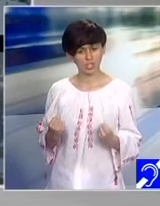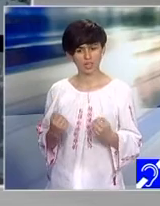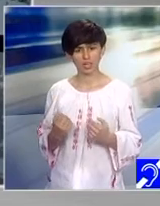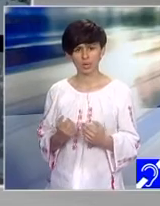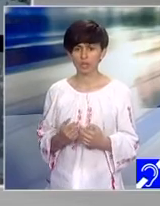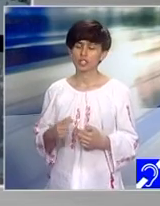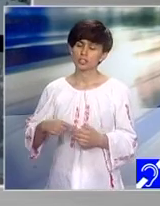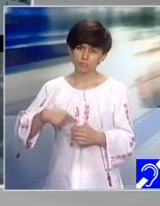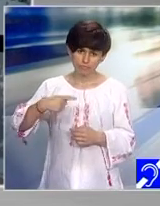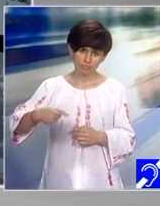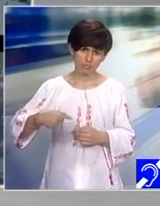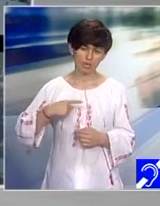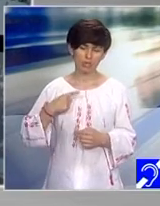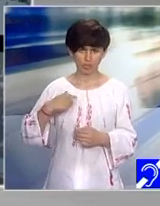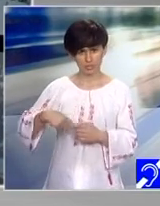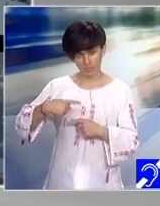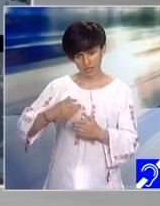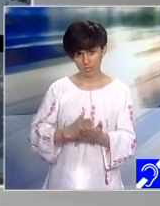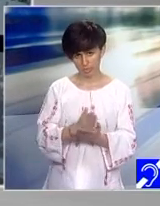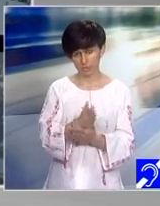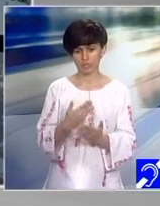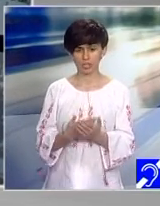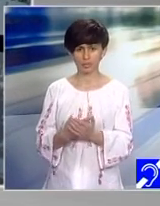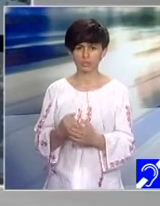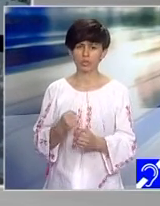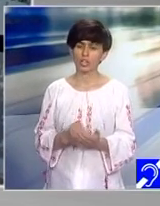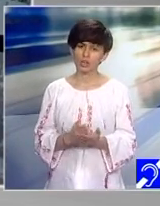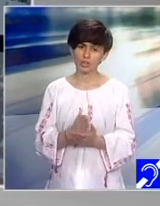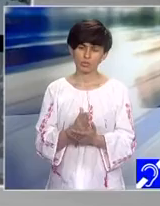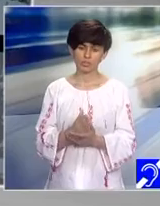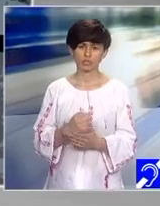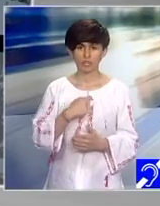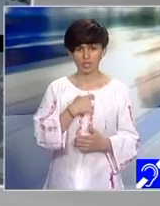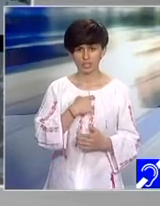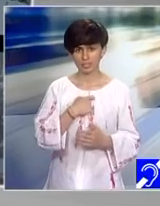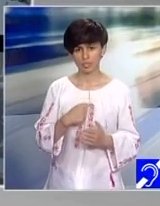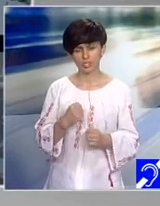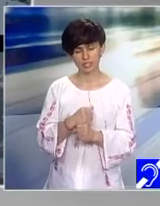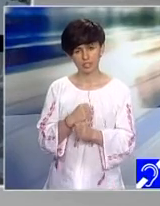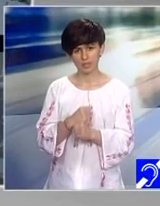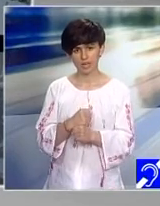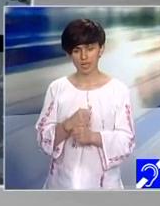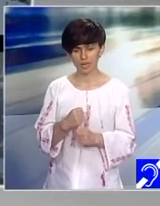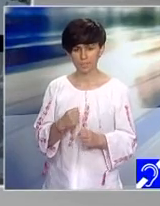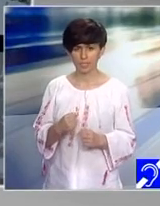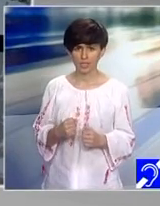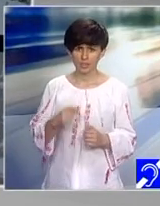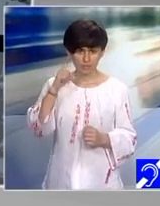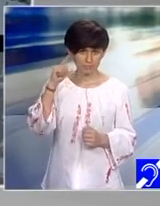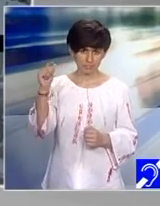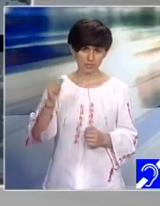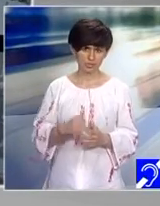și greu va fi și în continuare pentru a fi dus mai departe ca să poate să genereze